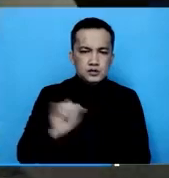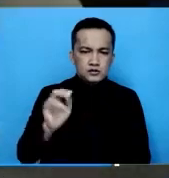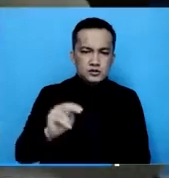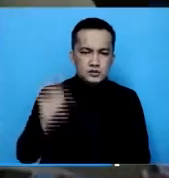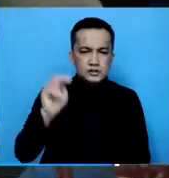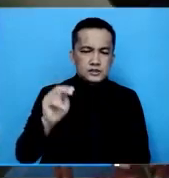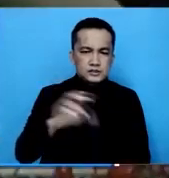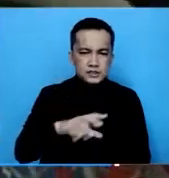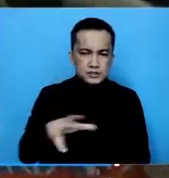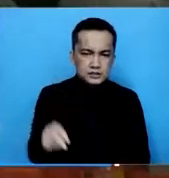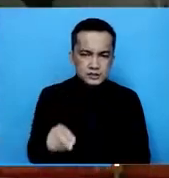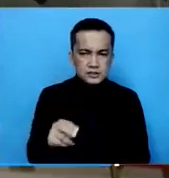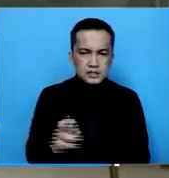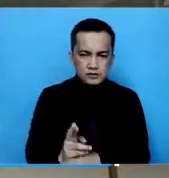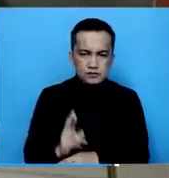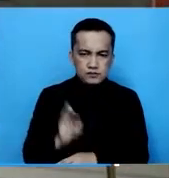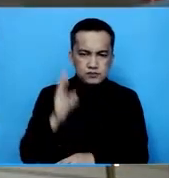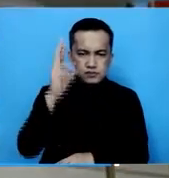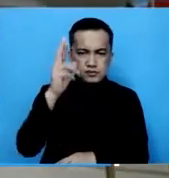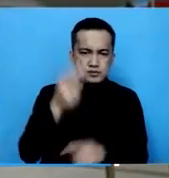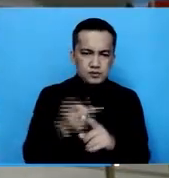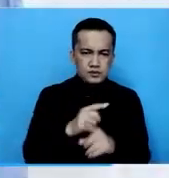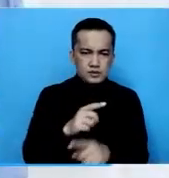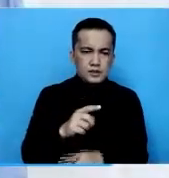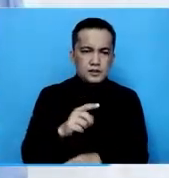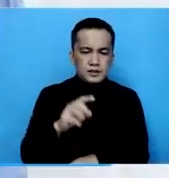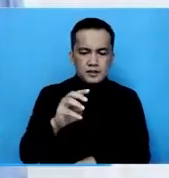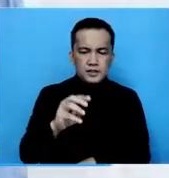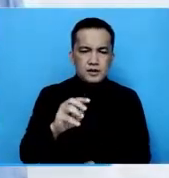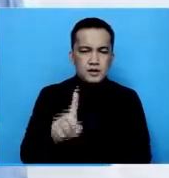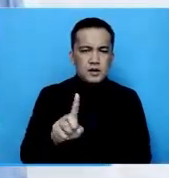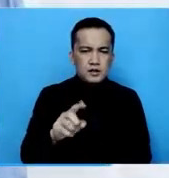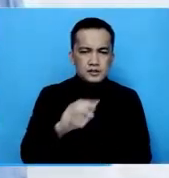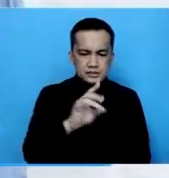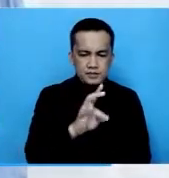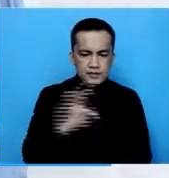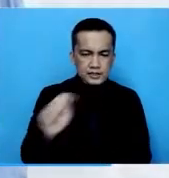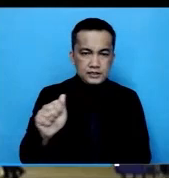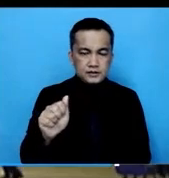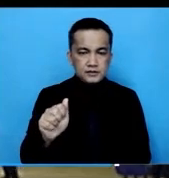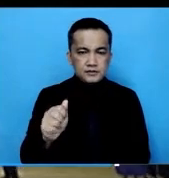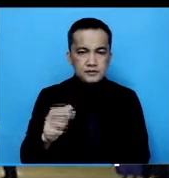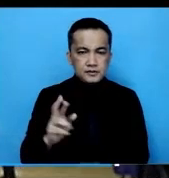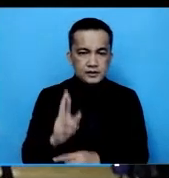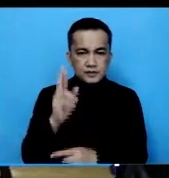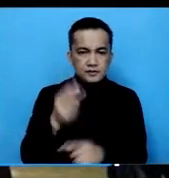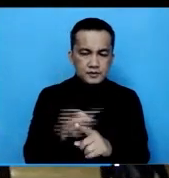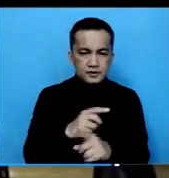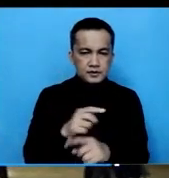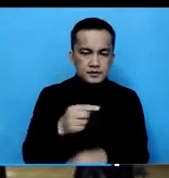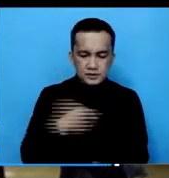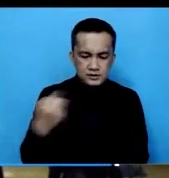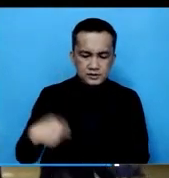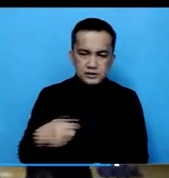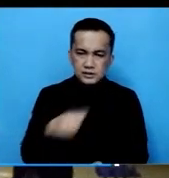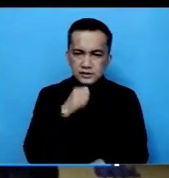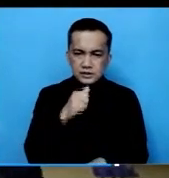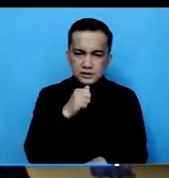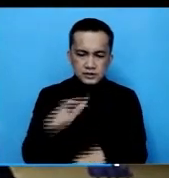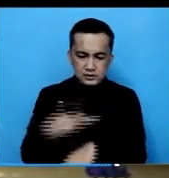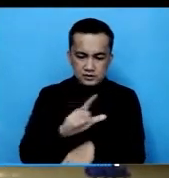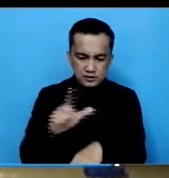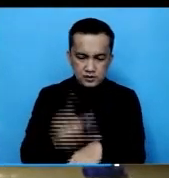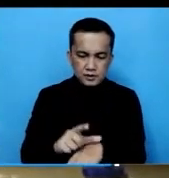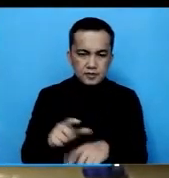Cagayan ang rocket debris mula sa Long March 7A ng China. Hindi naman daw ito babagsak sa mismong kalupaan, kundi